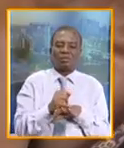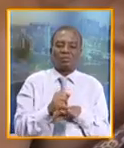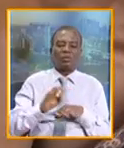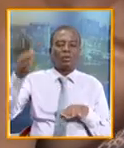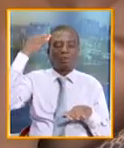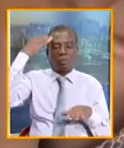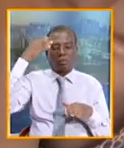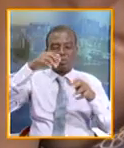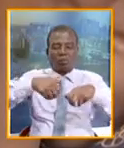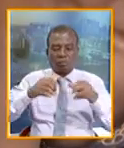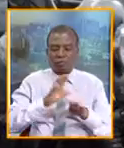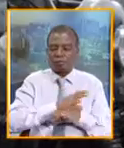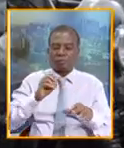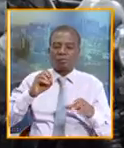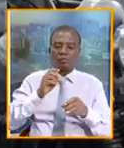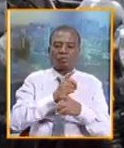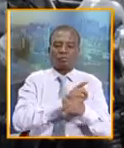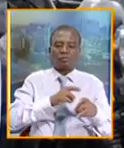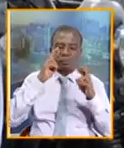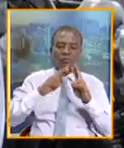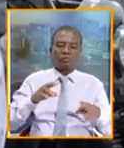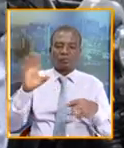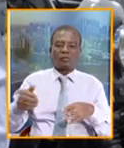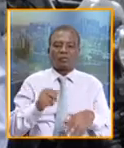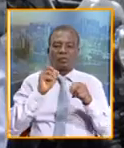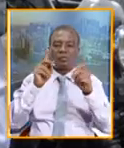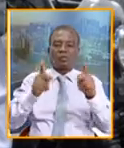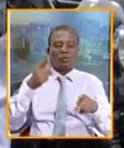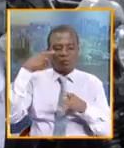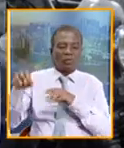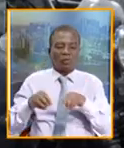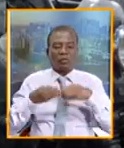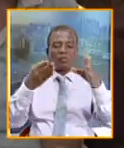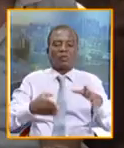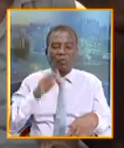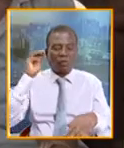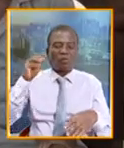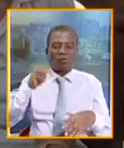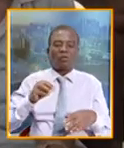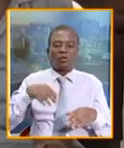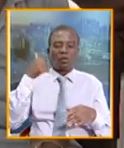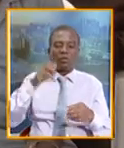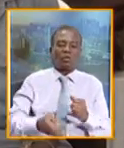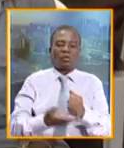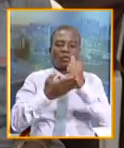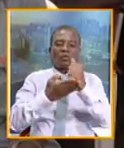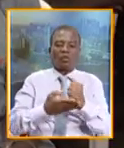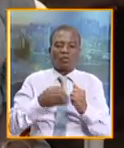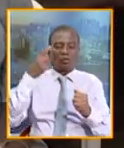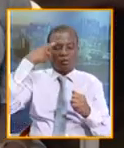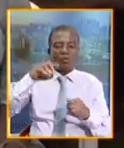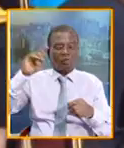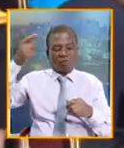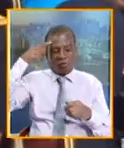alimentaire. Le ministre de l'Agriculture et du Développement Rural a saisi l'occasion pour passer un message au monde agricole. Une assistance assidue du gouvernement